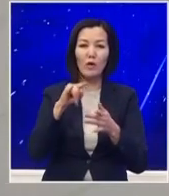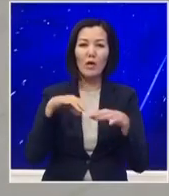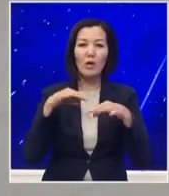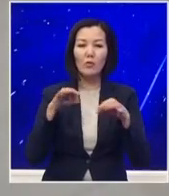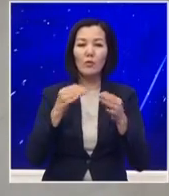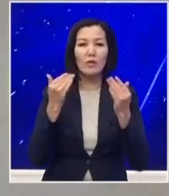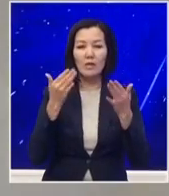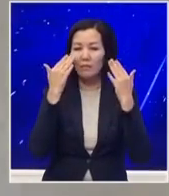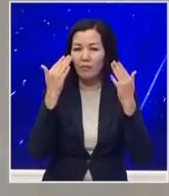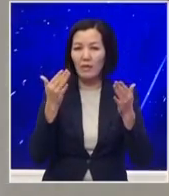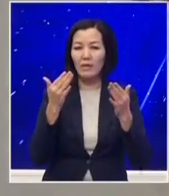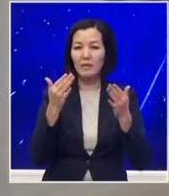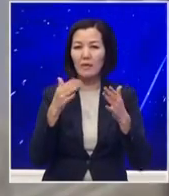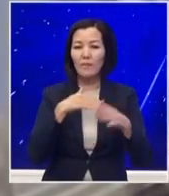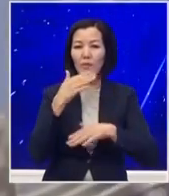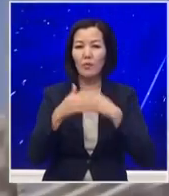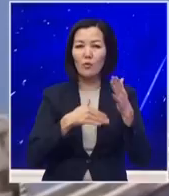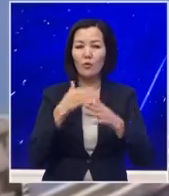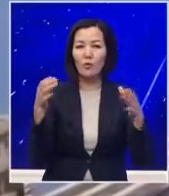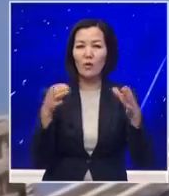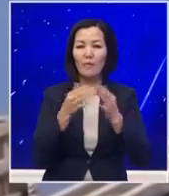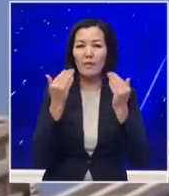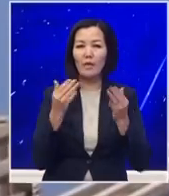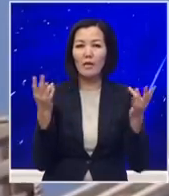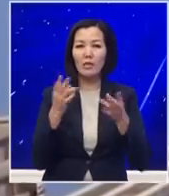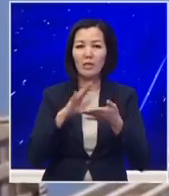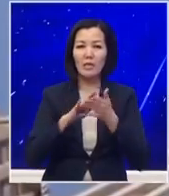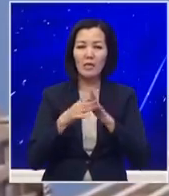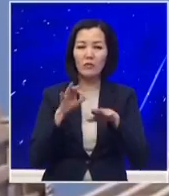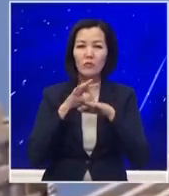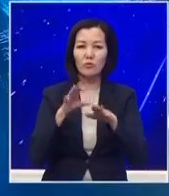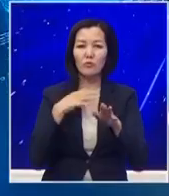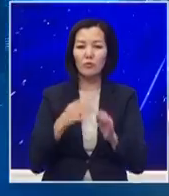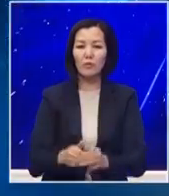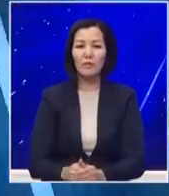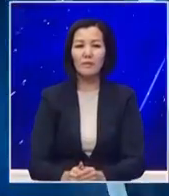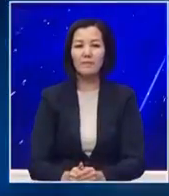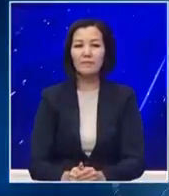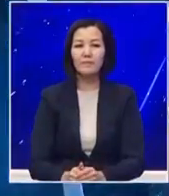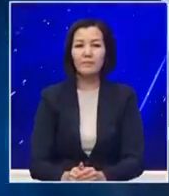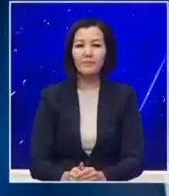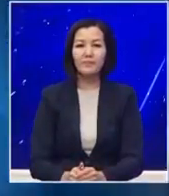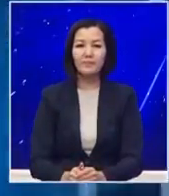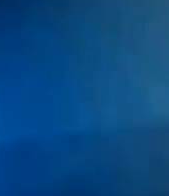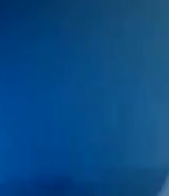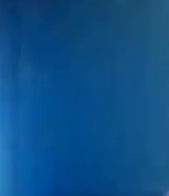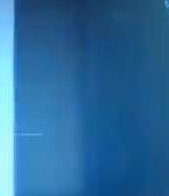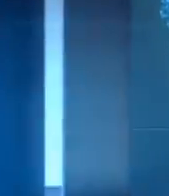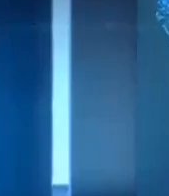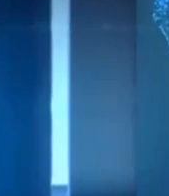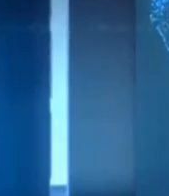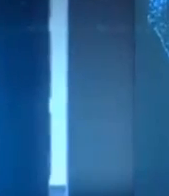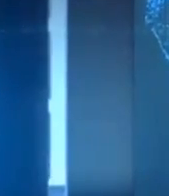уақыты әзірге белгісіз. Өндіру компания өкілдері тиісті келіссөз жүргізуде. Топтаманы ғалымдар ақпараттармен дайындаған